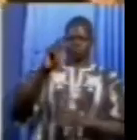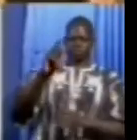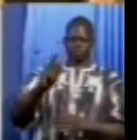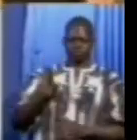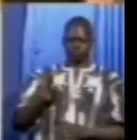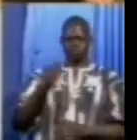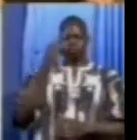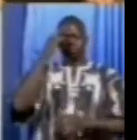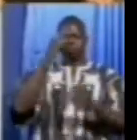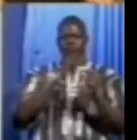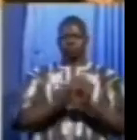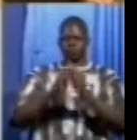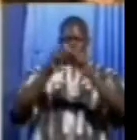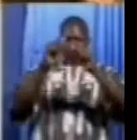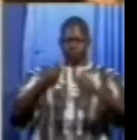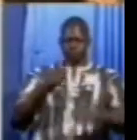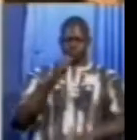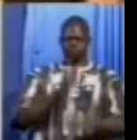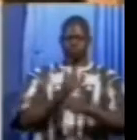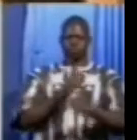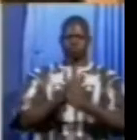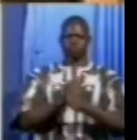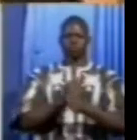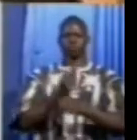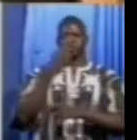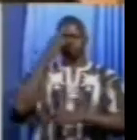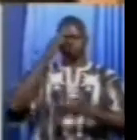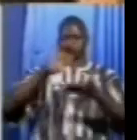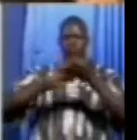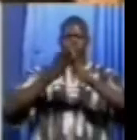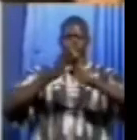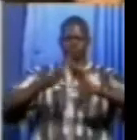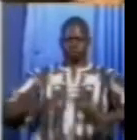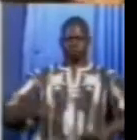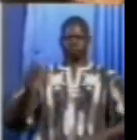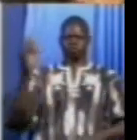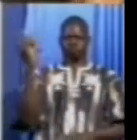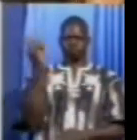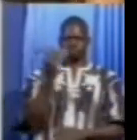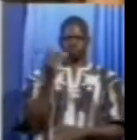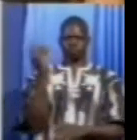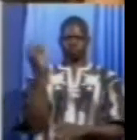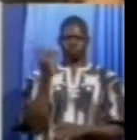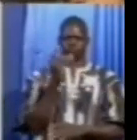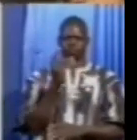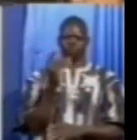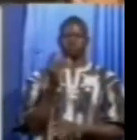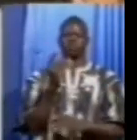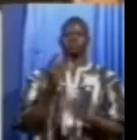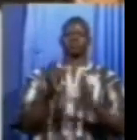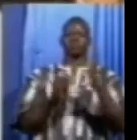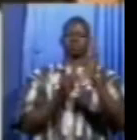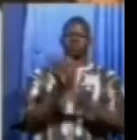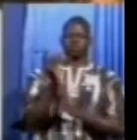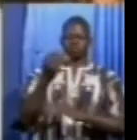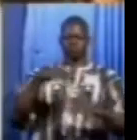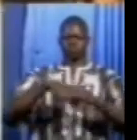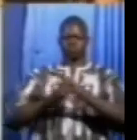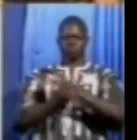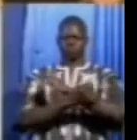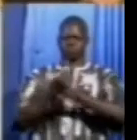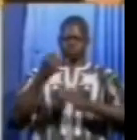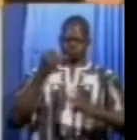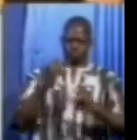qu'ensemble nous puissions travailler à faire en sorte que la paix et la démocratie règnent dans notre pays et qu'enfin